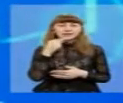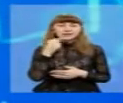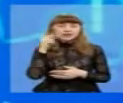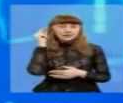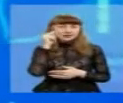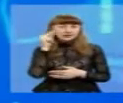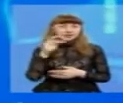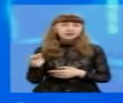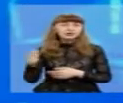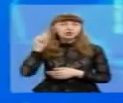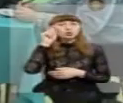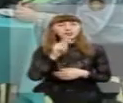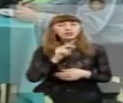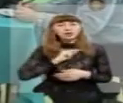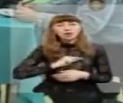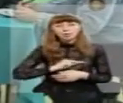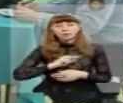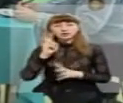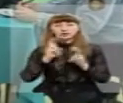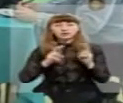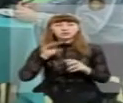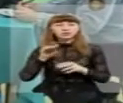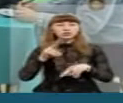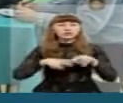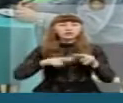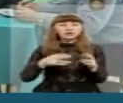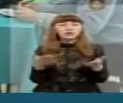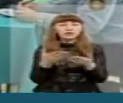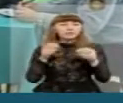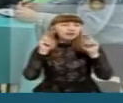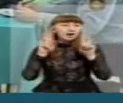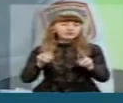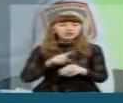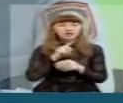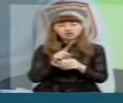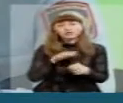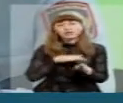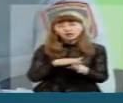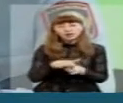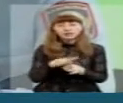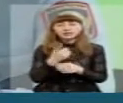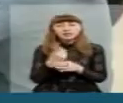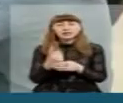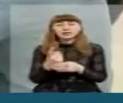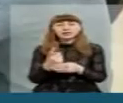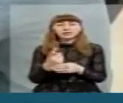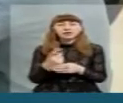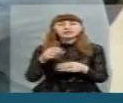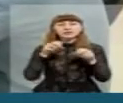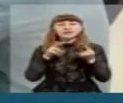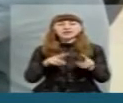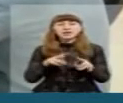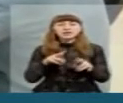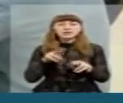жолда қабылдау акциясы барысында осыны түсіндірді. Ведомствоның бөлім басшысы Ринат Сыздықовтың айтуынша, өңірге жұмыс күшін тарту алдымен